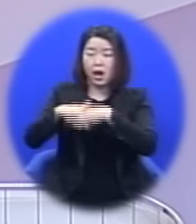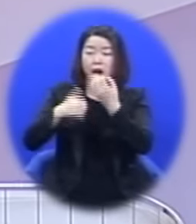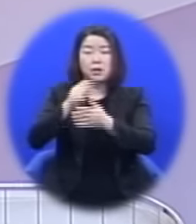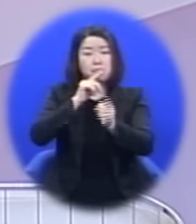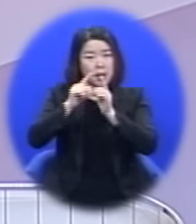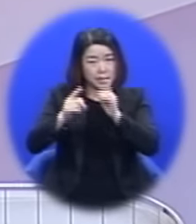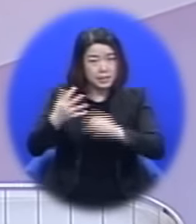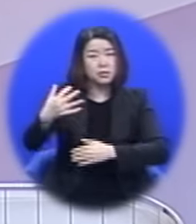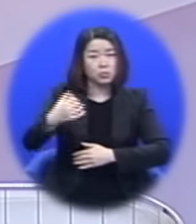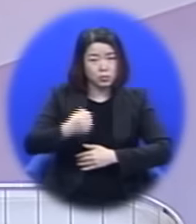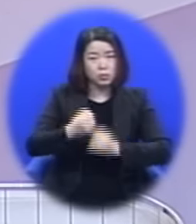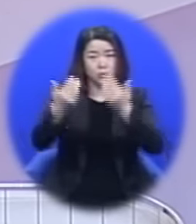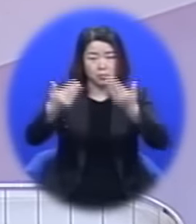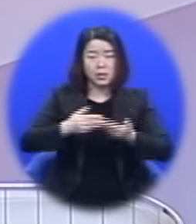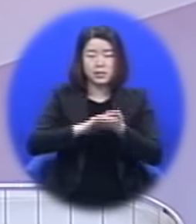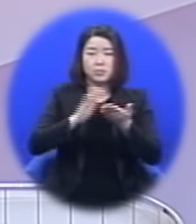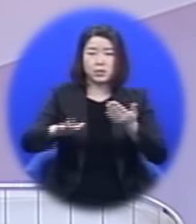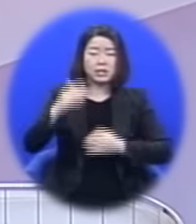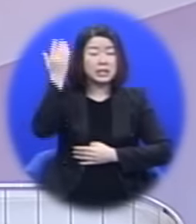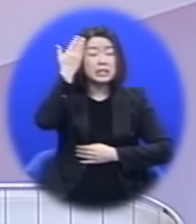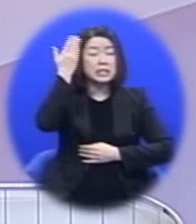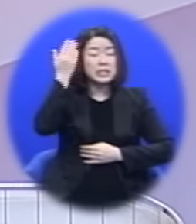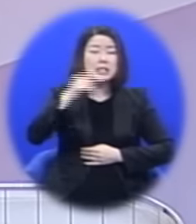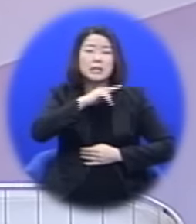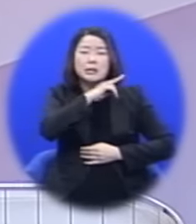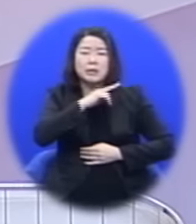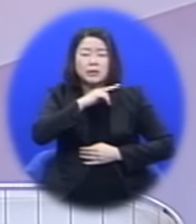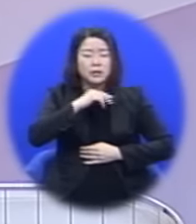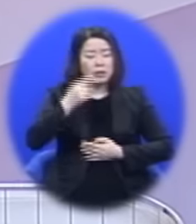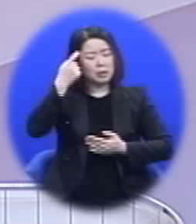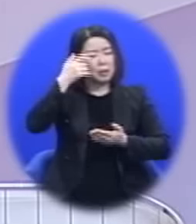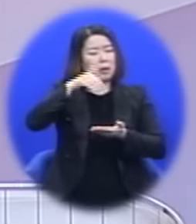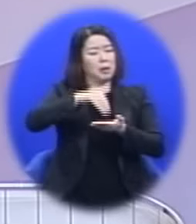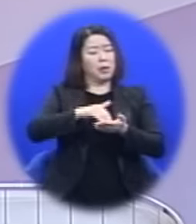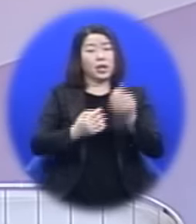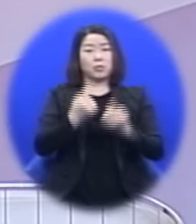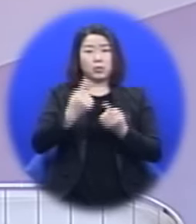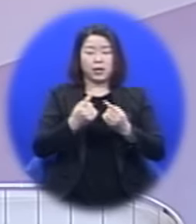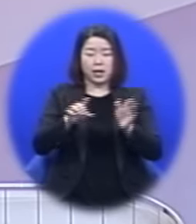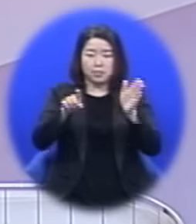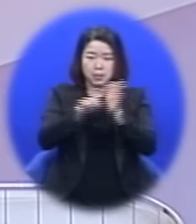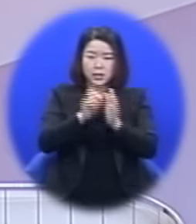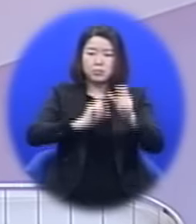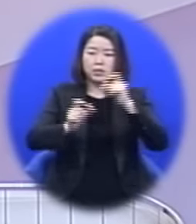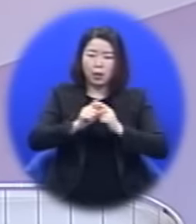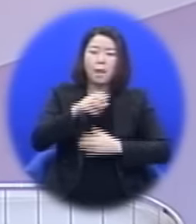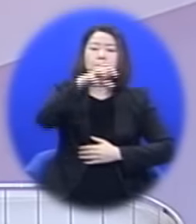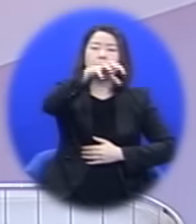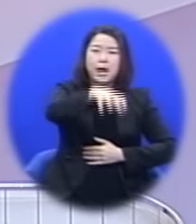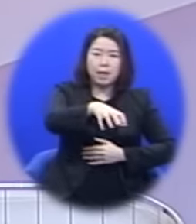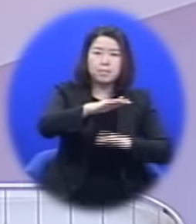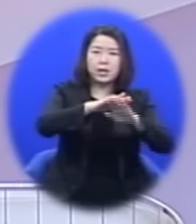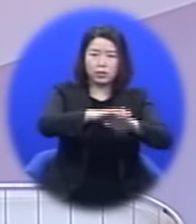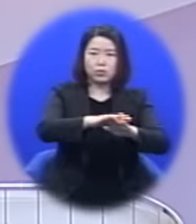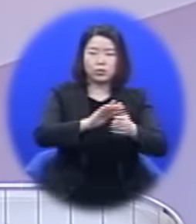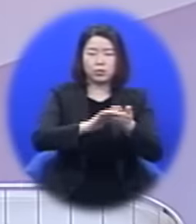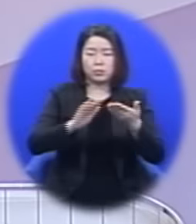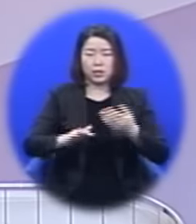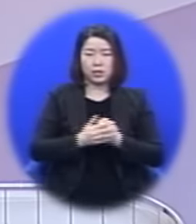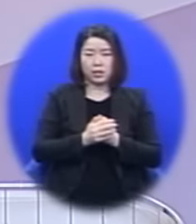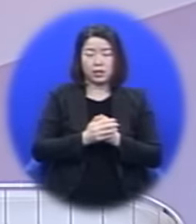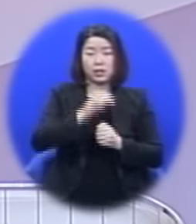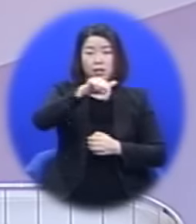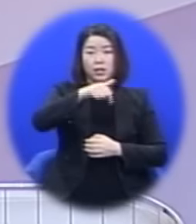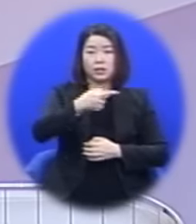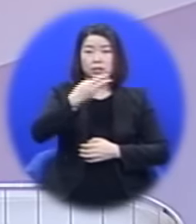받습니다. 지식적인 의문과 회의보다 믿음을 더 앞자리에 두겠습니다. 빌리 그레이엄